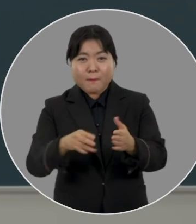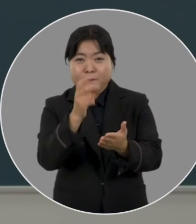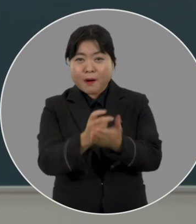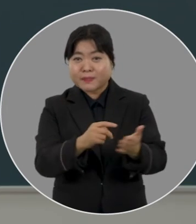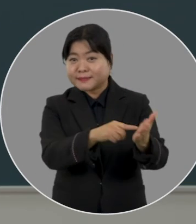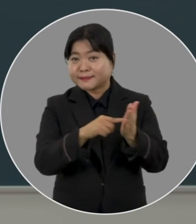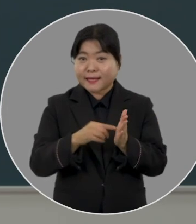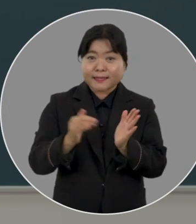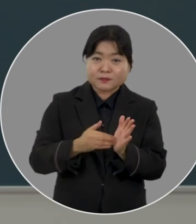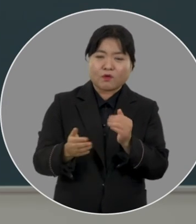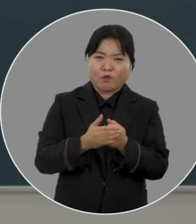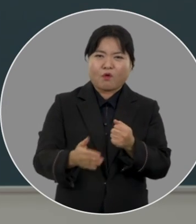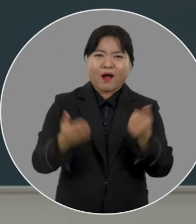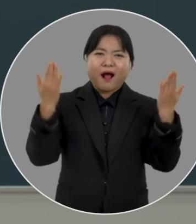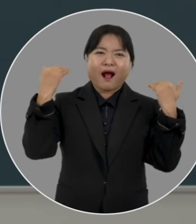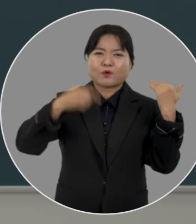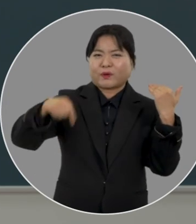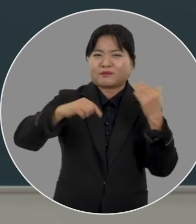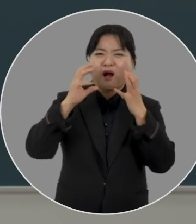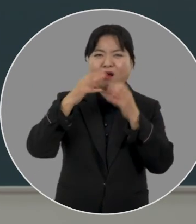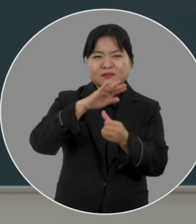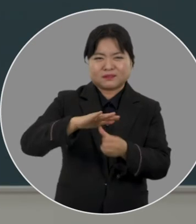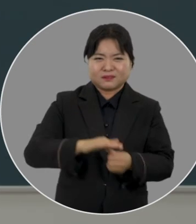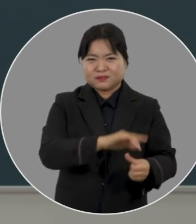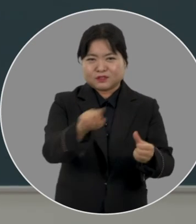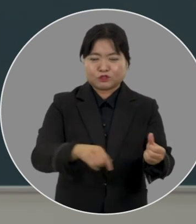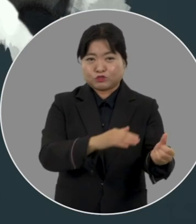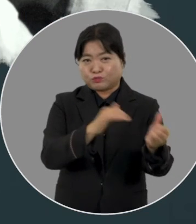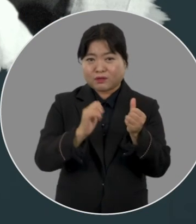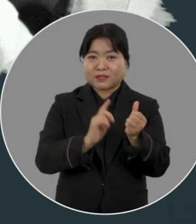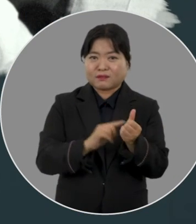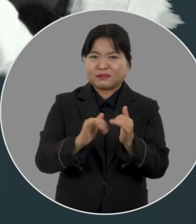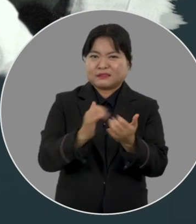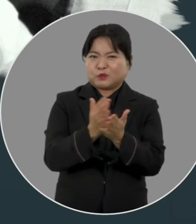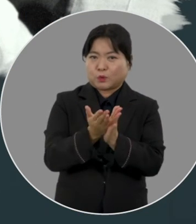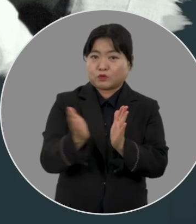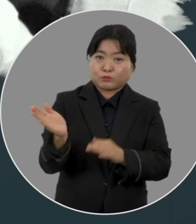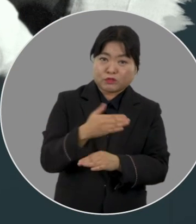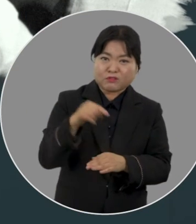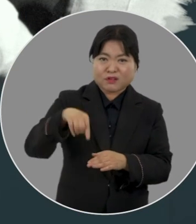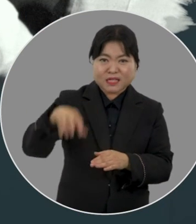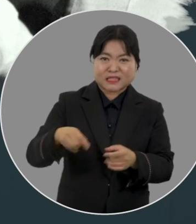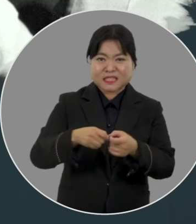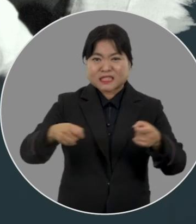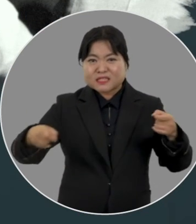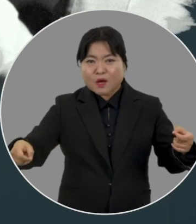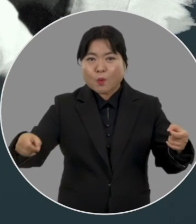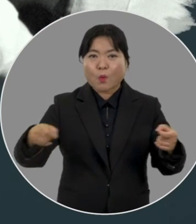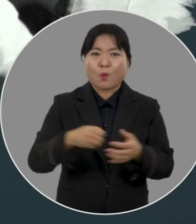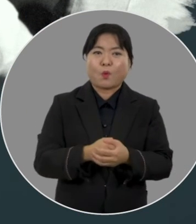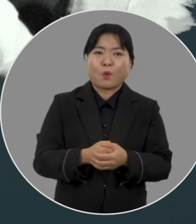등장해서 학교에서 그 어린 친구를 불러내서 인중에서부터 여기까지의 길이를